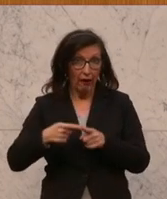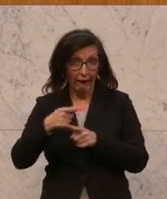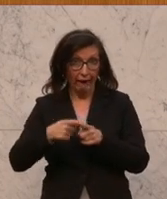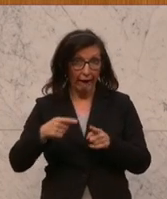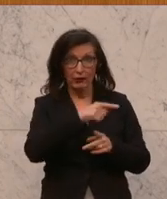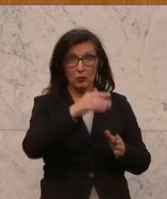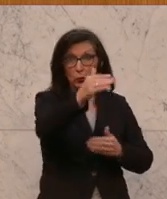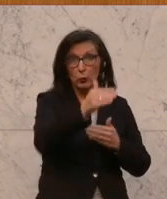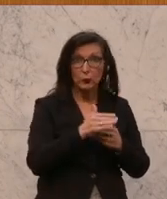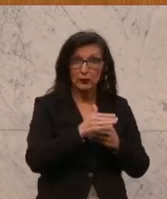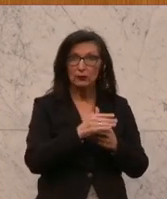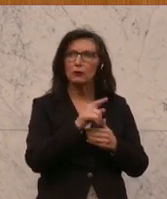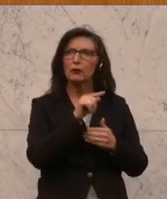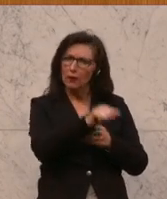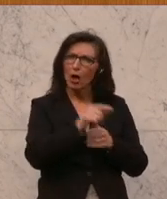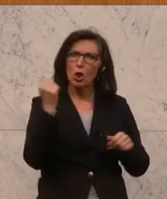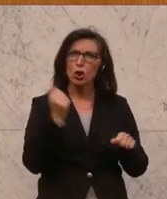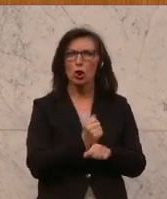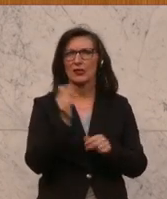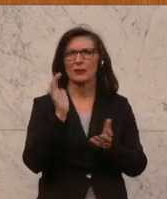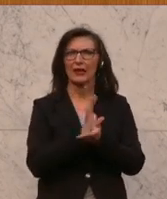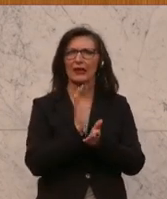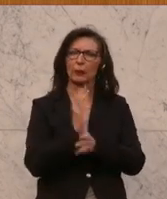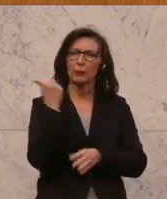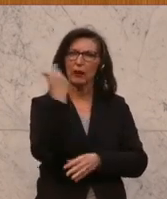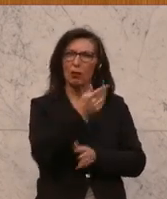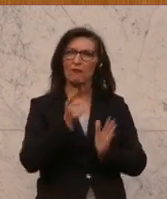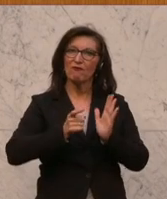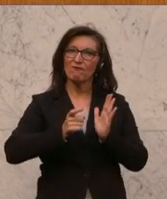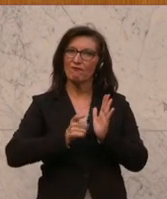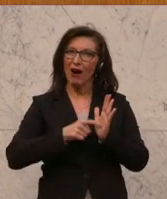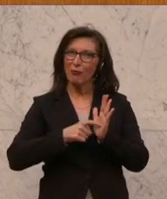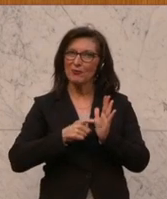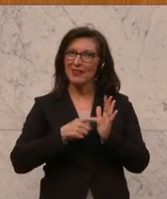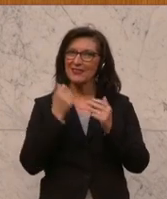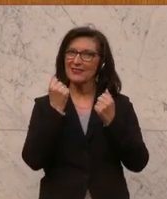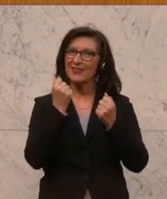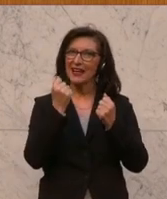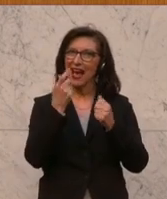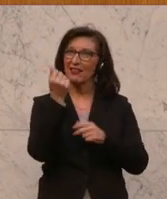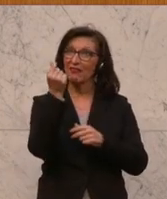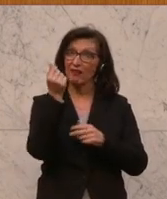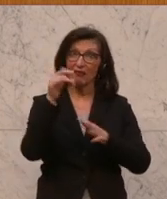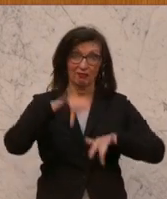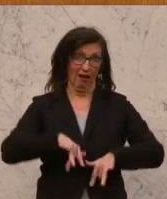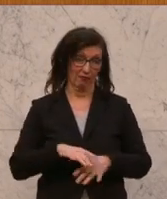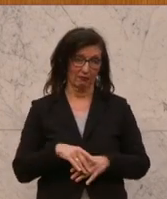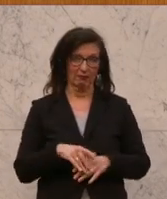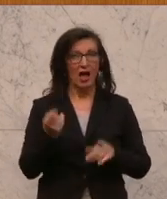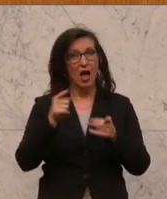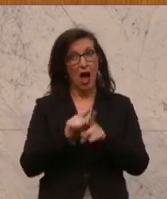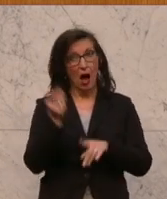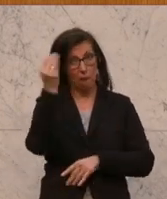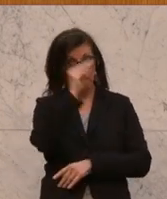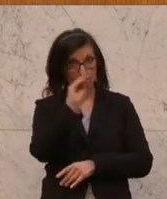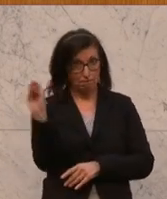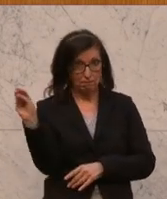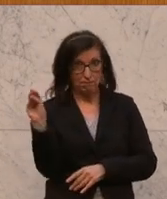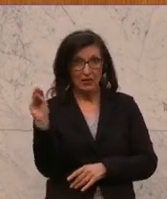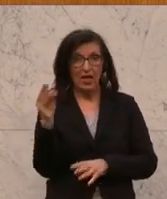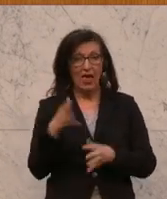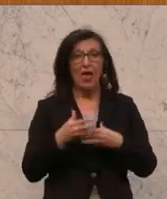soll diesen Kredit auch bekommen, wenn die finanzielle Sicherheit gegeben ist. Dazu ist auch wesentlich noch zu erwähnen, dass Erben